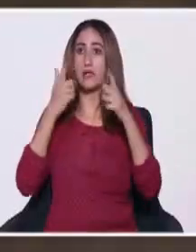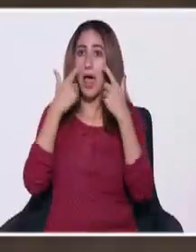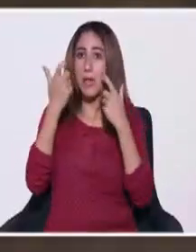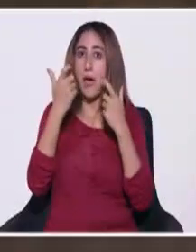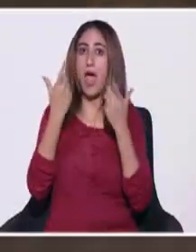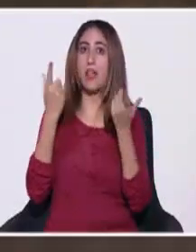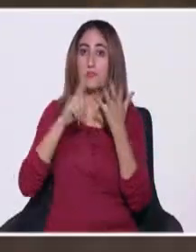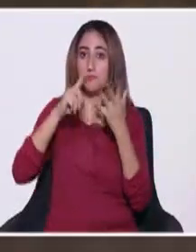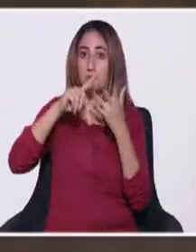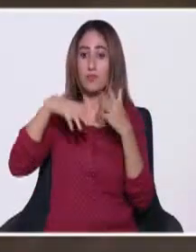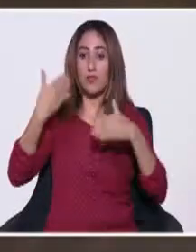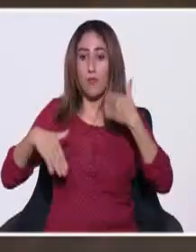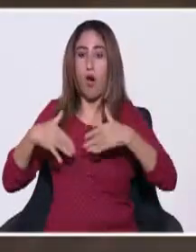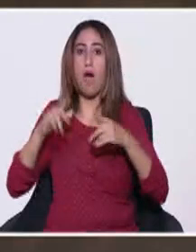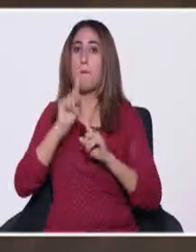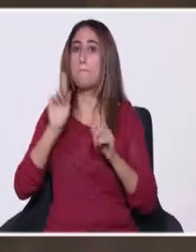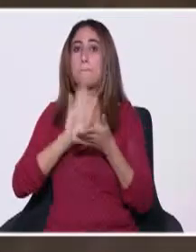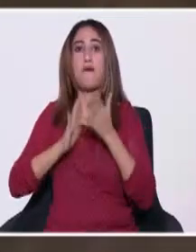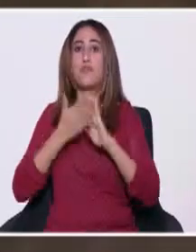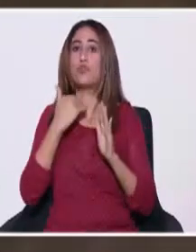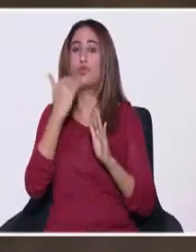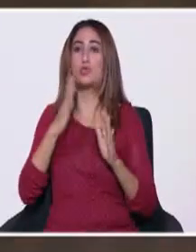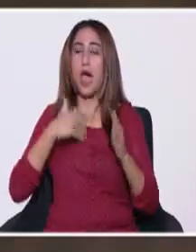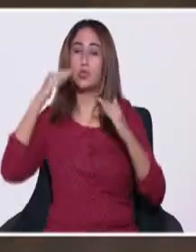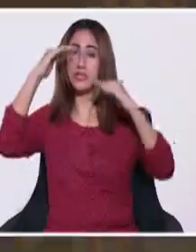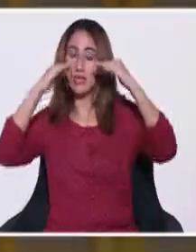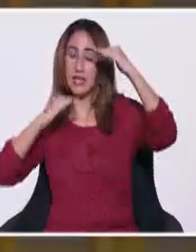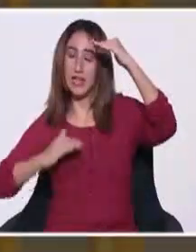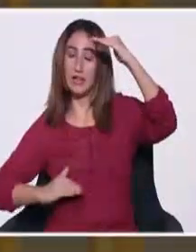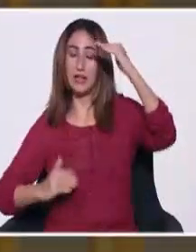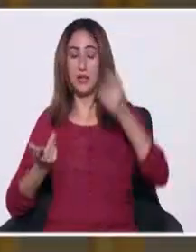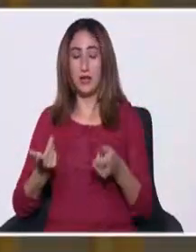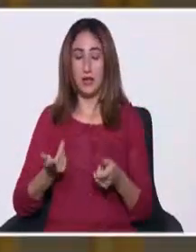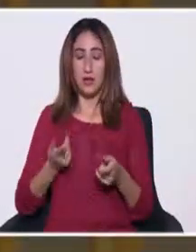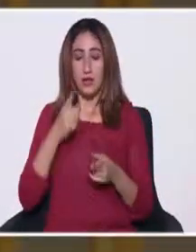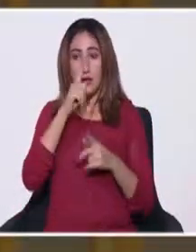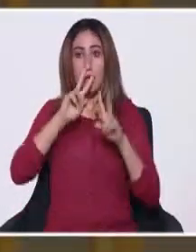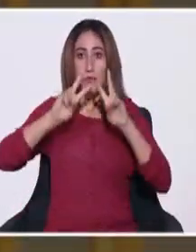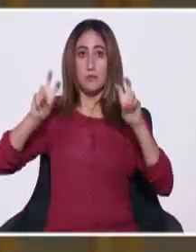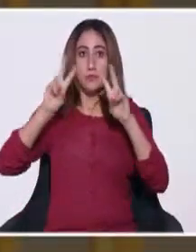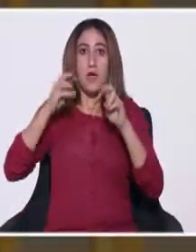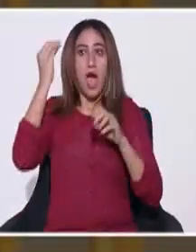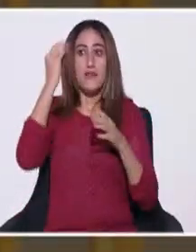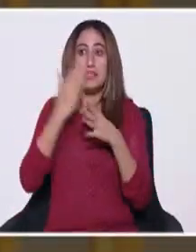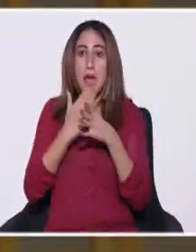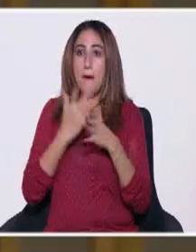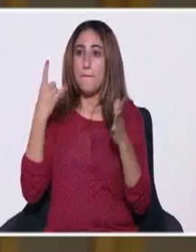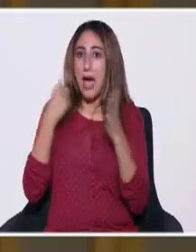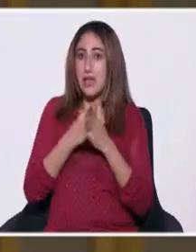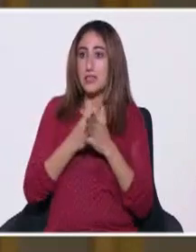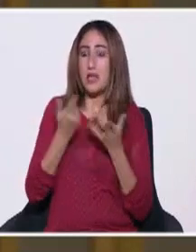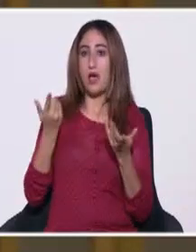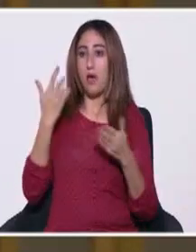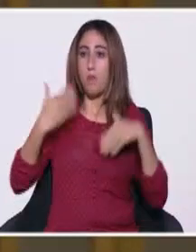انا مهتمه قوي بالمجال كحد منه، وكدراسه، وك يعني